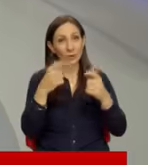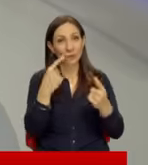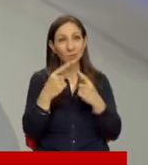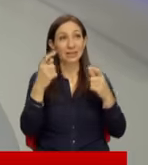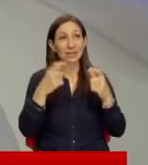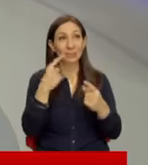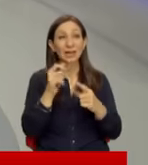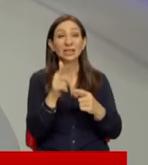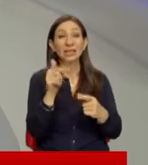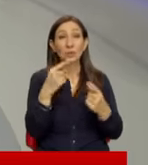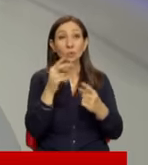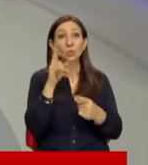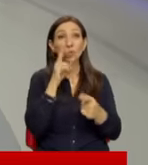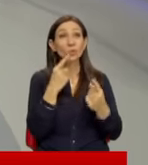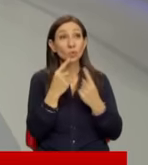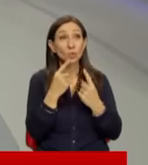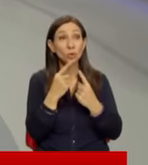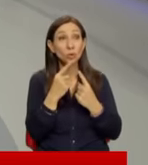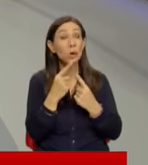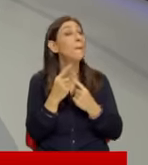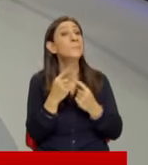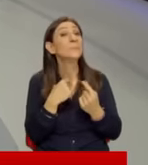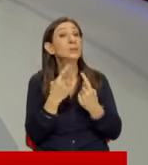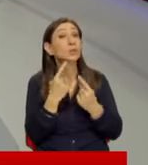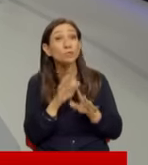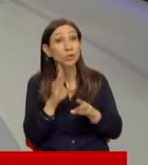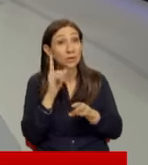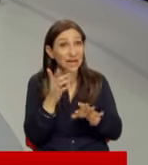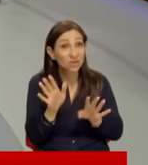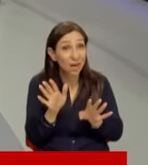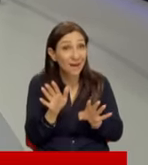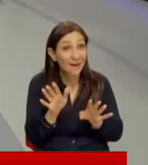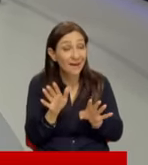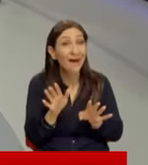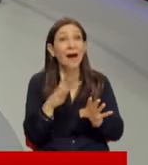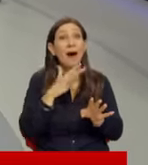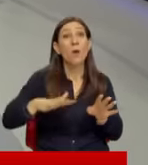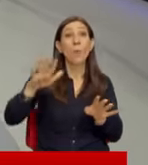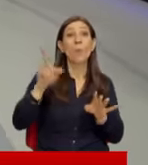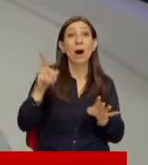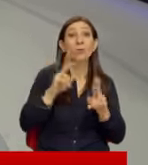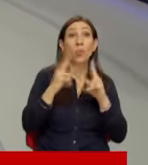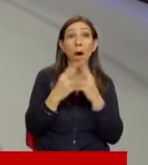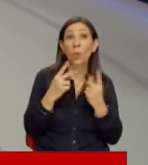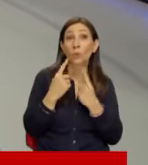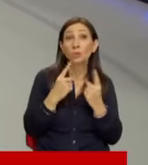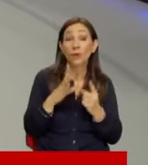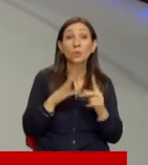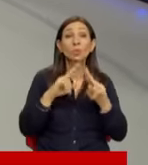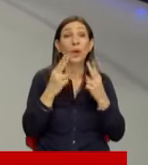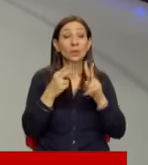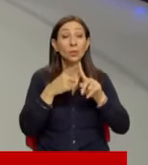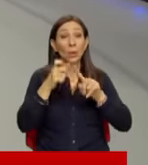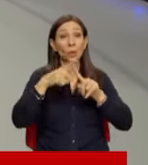şehirleri konuşuyoruz, ilçeleri konuşuyoruz, sonucu konuşuyoruz. Biz konuşmuyoruz sadece. Avrupa'da konuşuyor, dünyada konuşuyor. Dünyanın